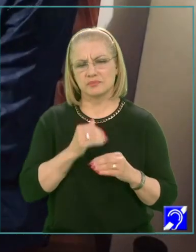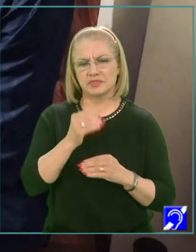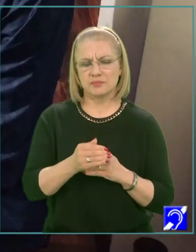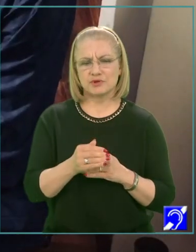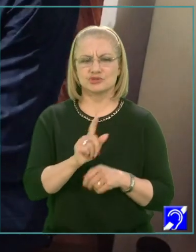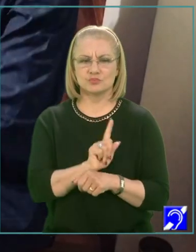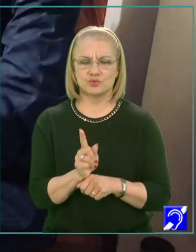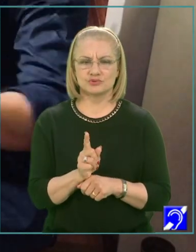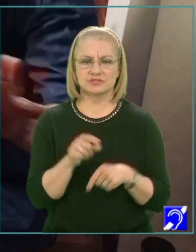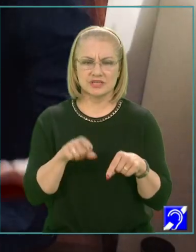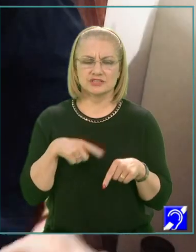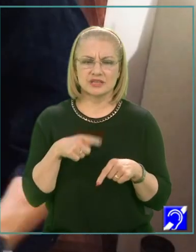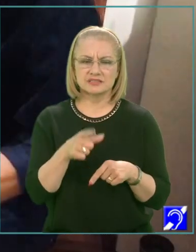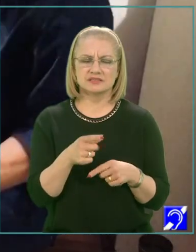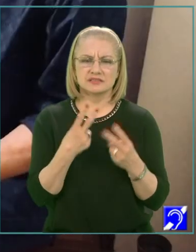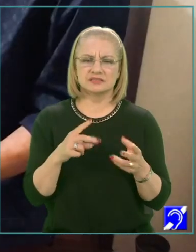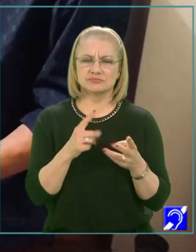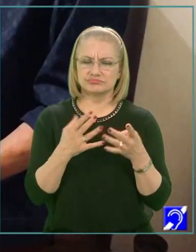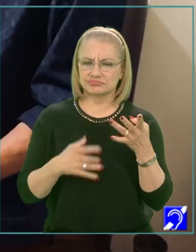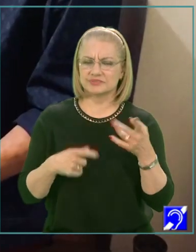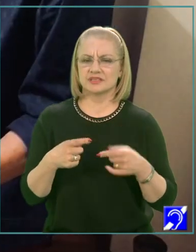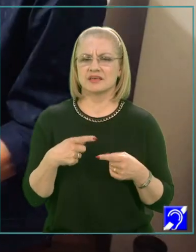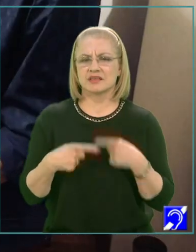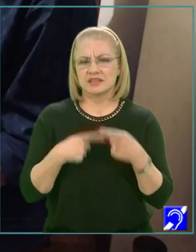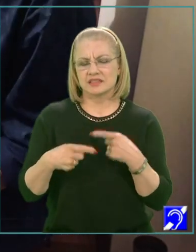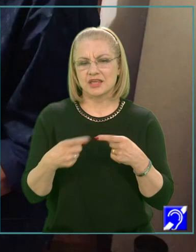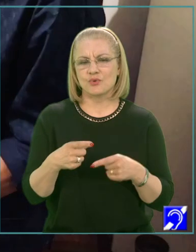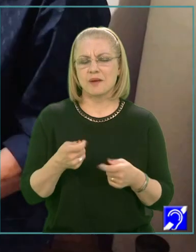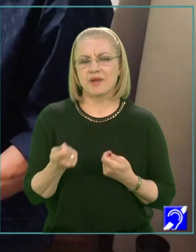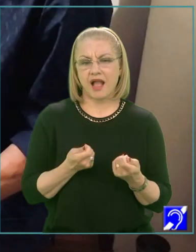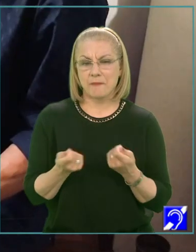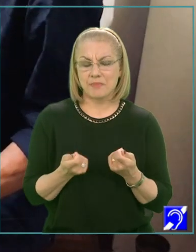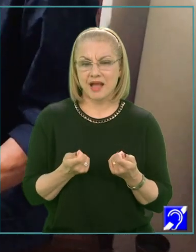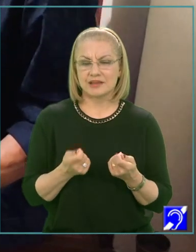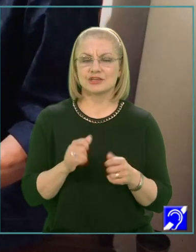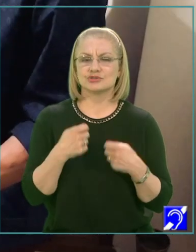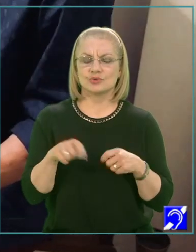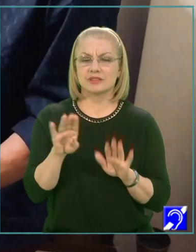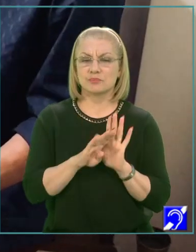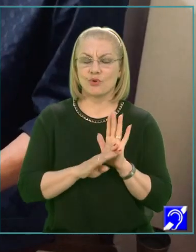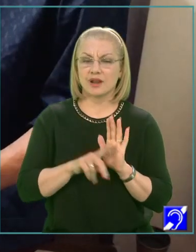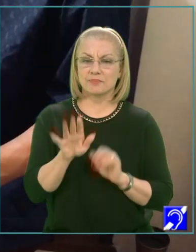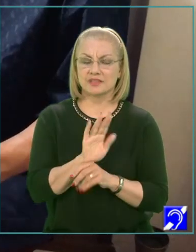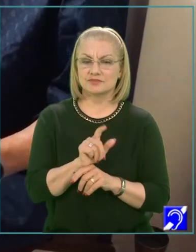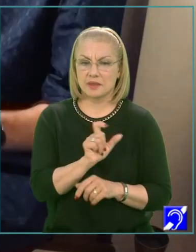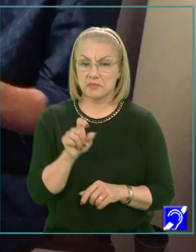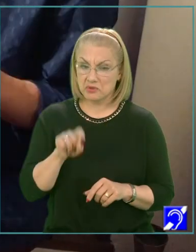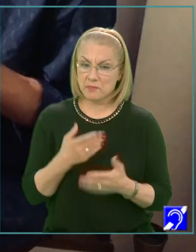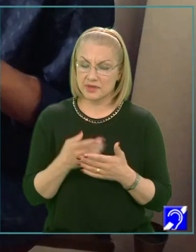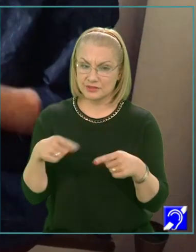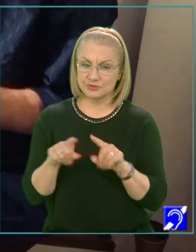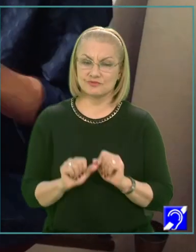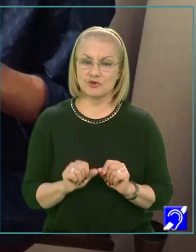hashtag-urile sub care derulăm toată această campanie și toate programele televiziunii române în această perioadă